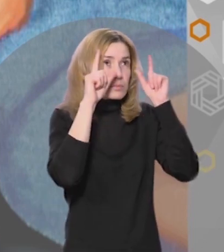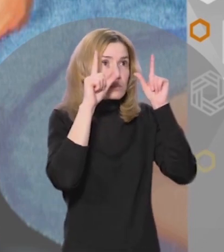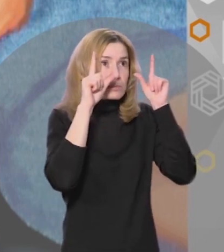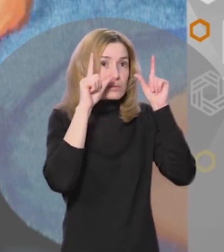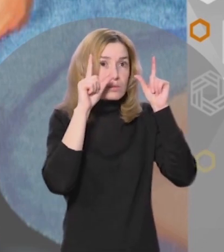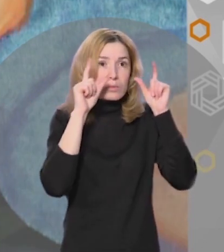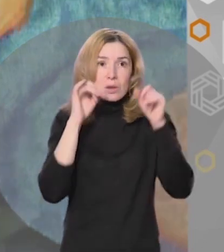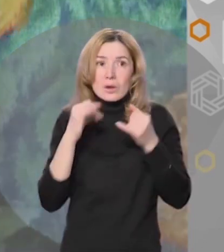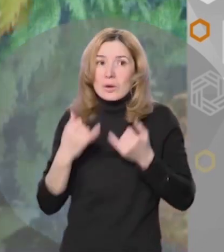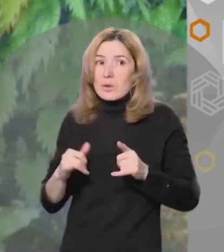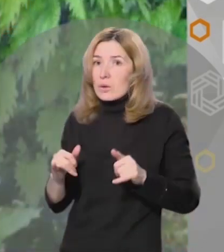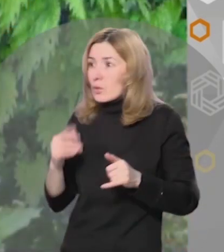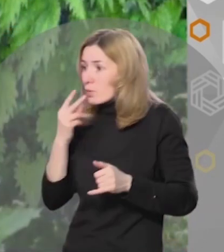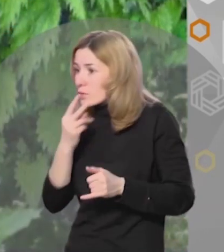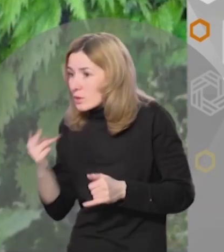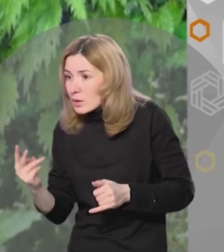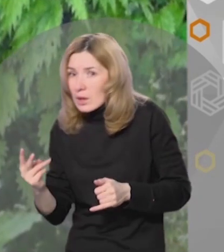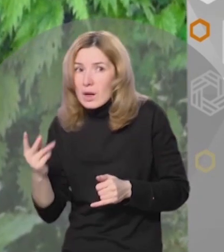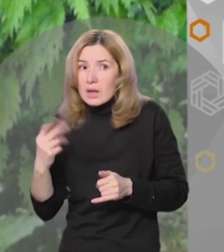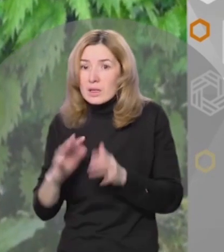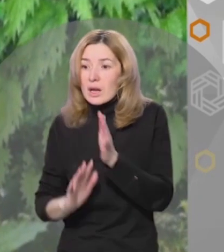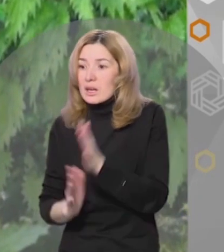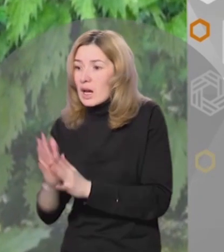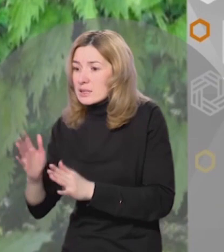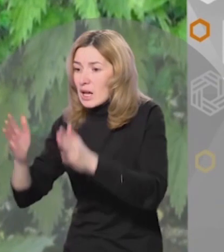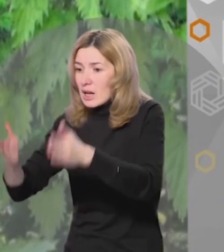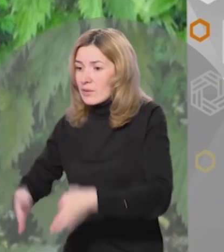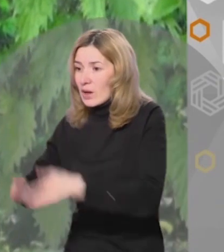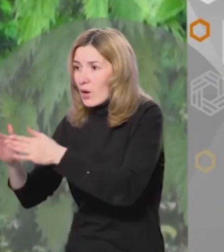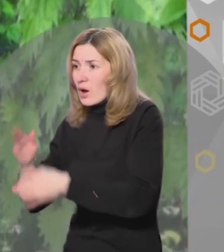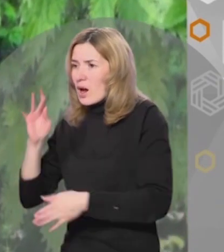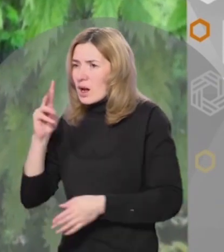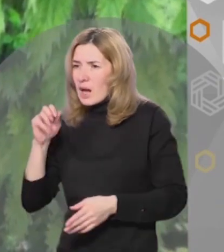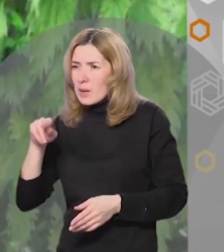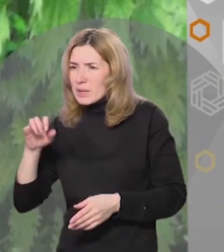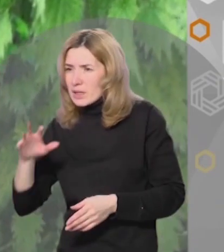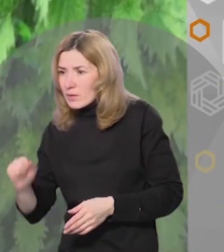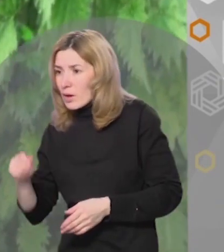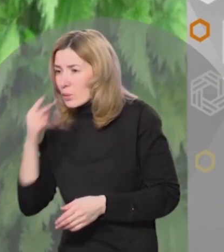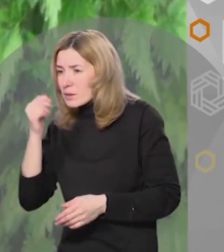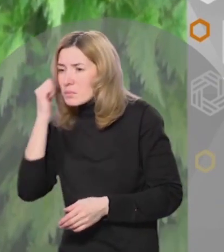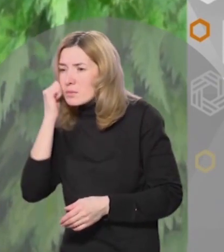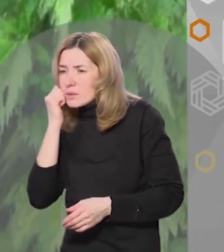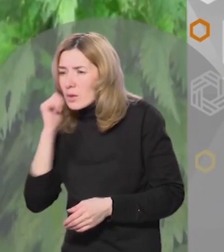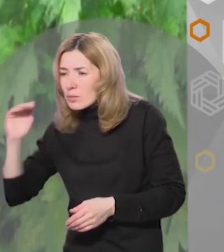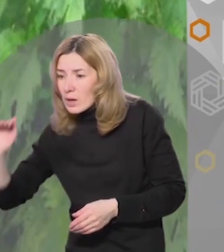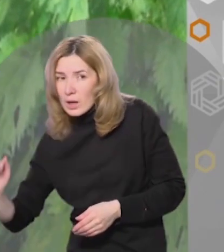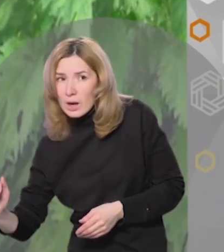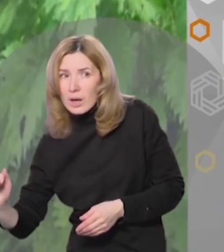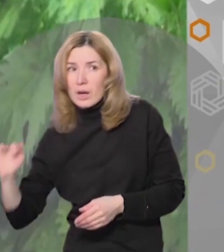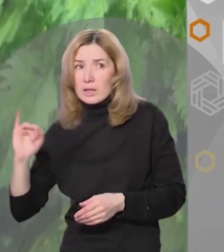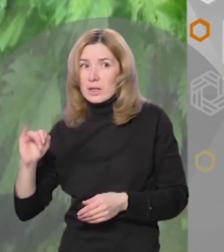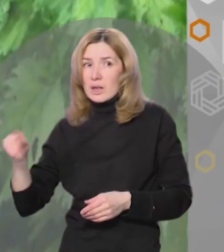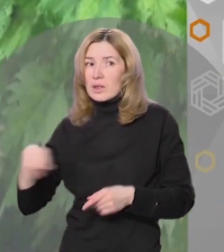глаза. У изгороди, где росла крапива, лопухи и репейник, стояла маленькая старушка в